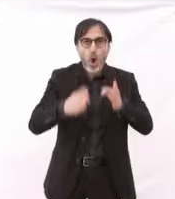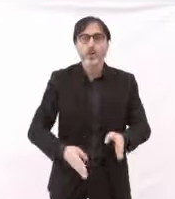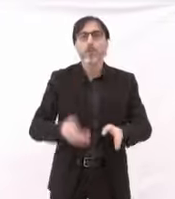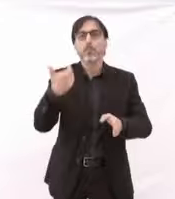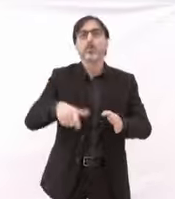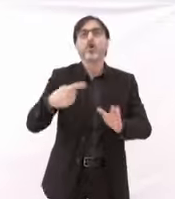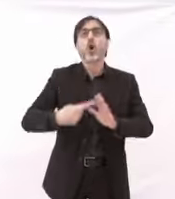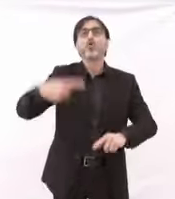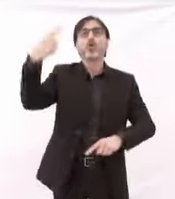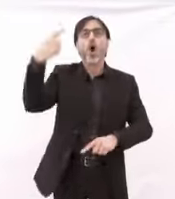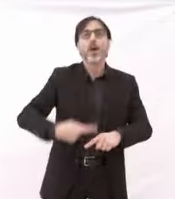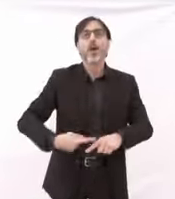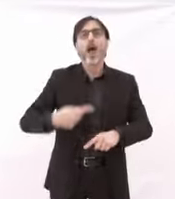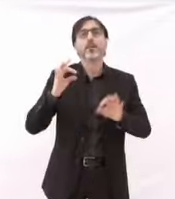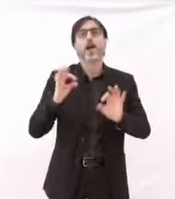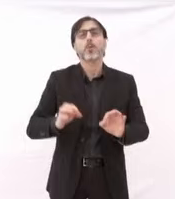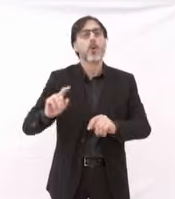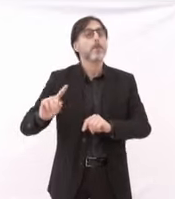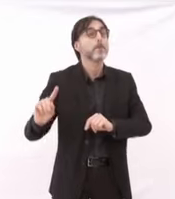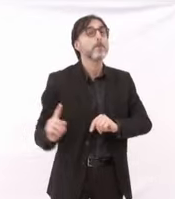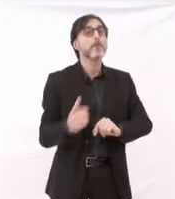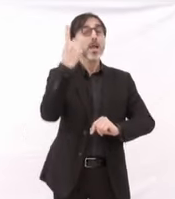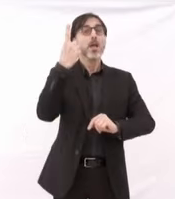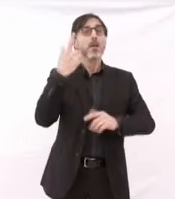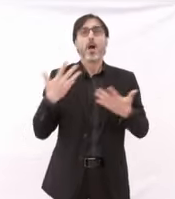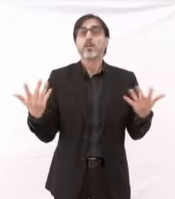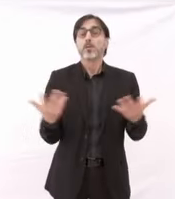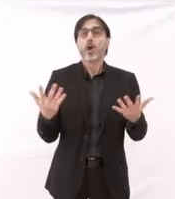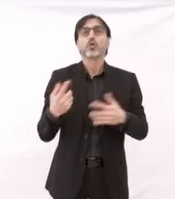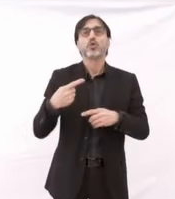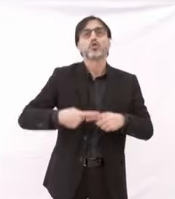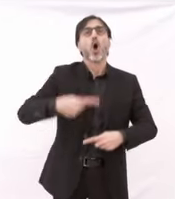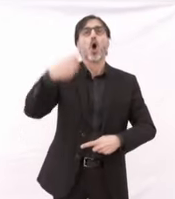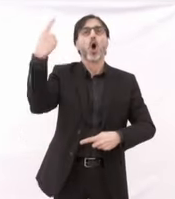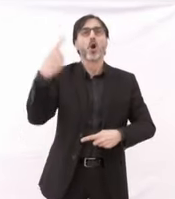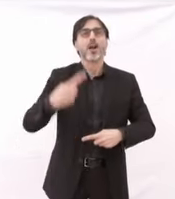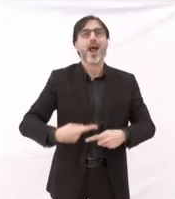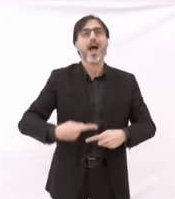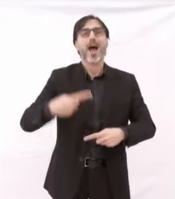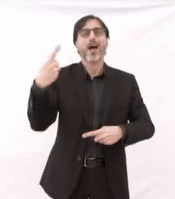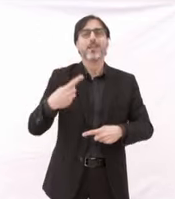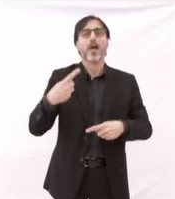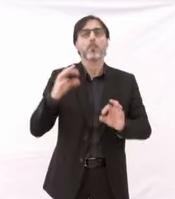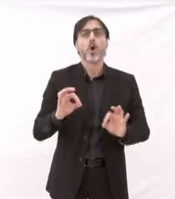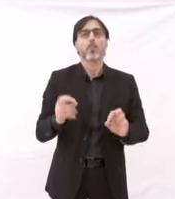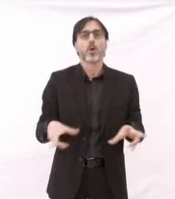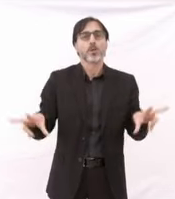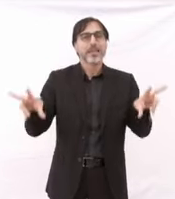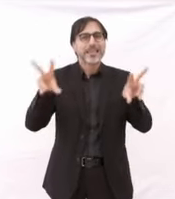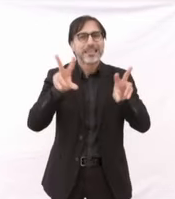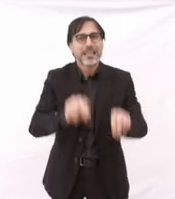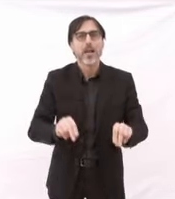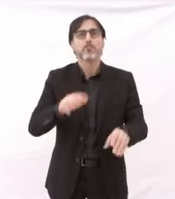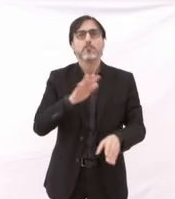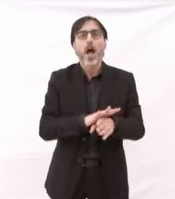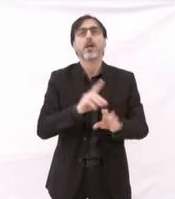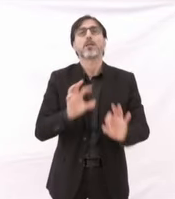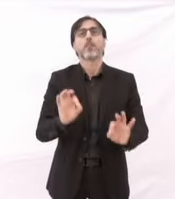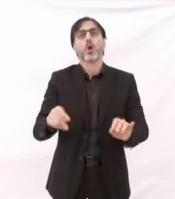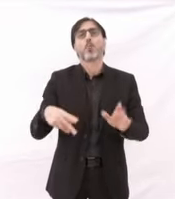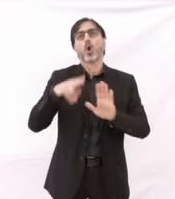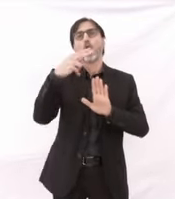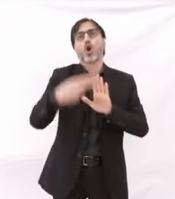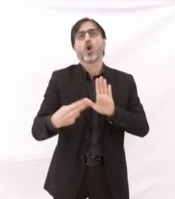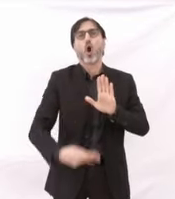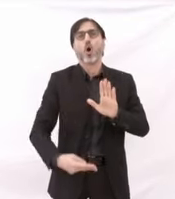questa giornata è primariamente una giornata che riparte dai nomi di queste